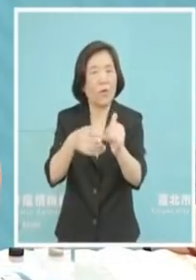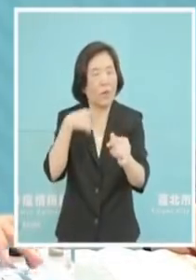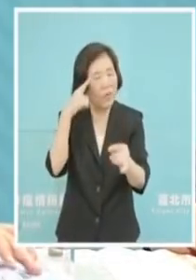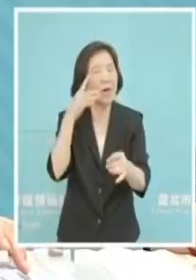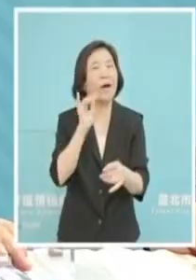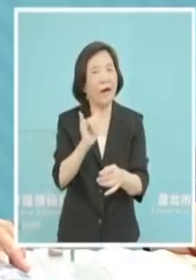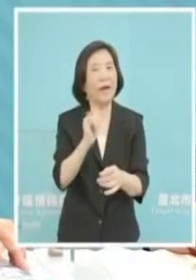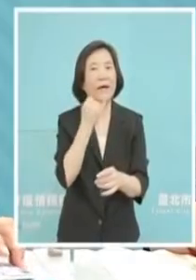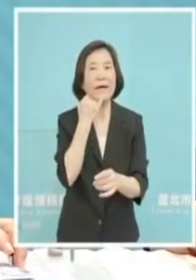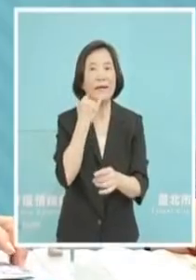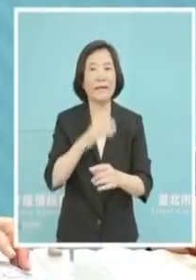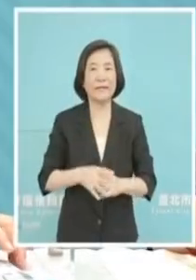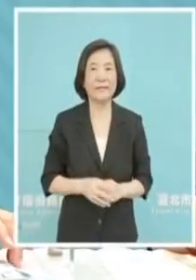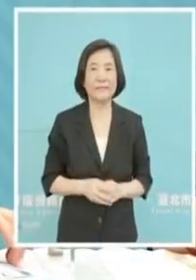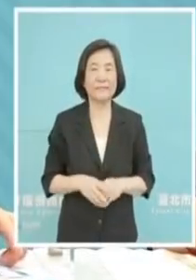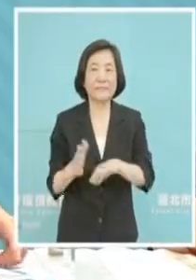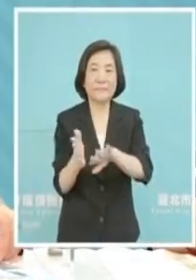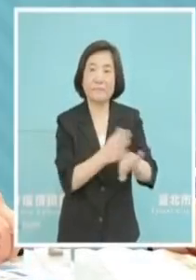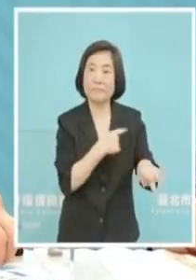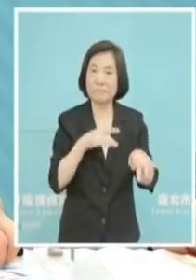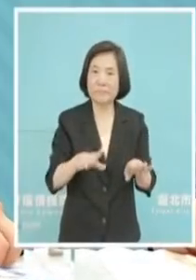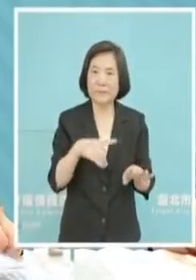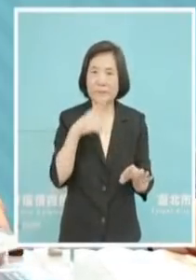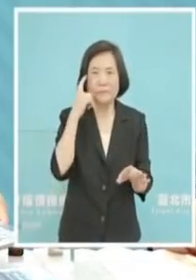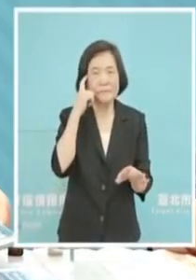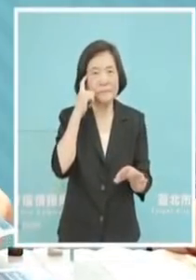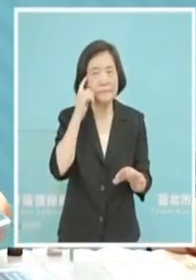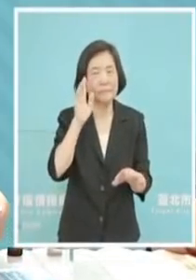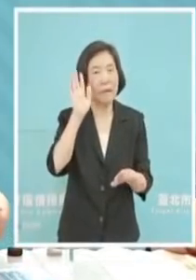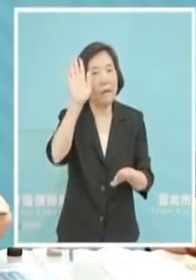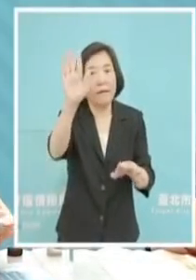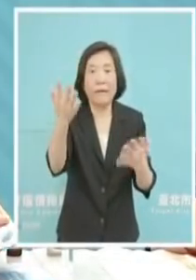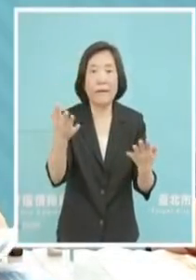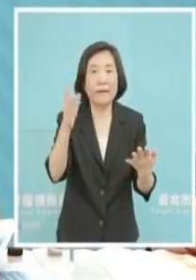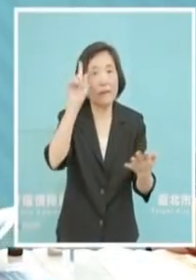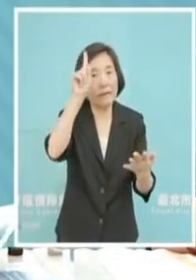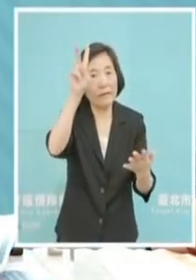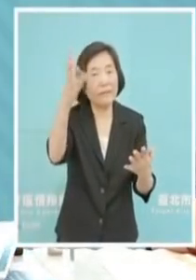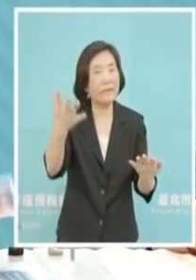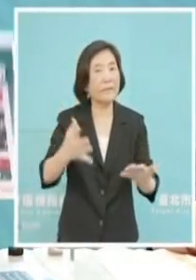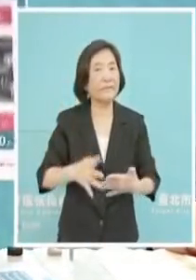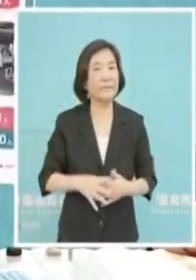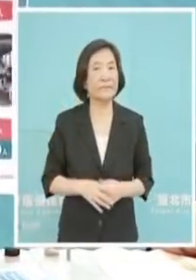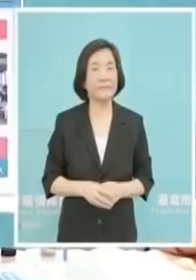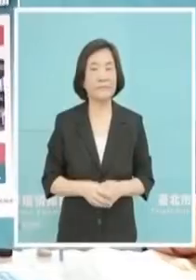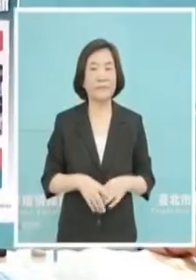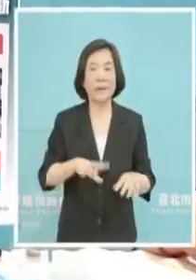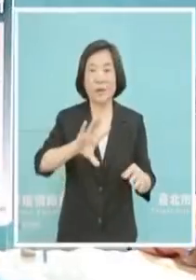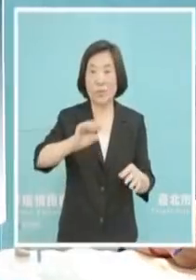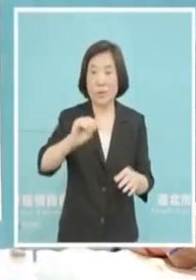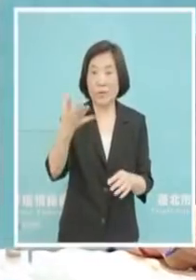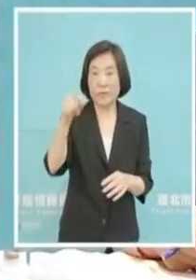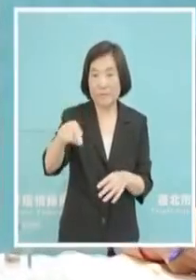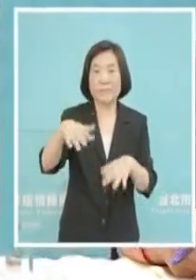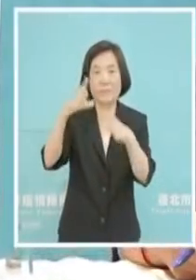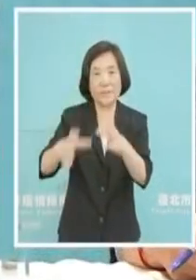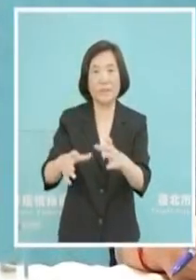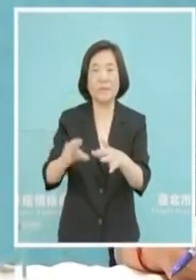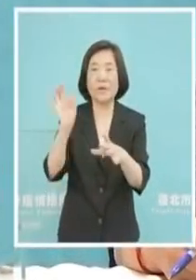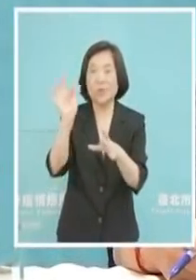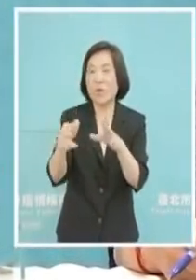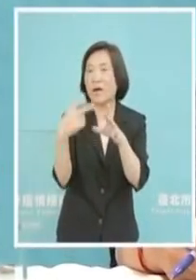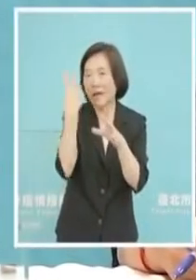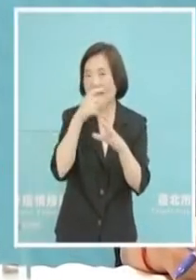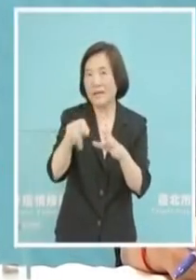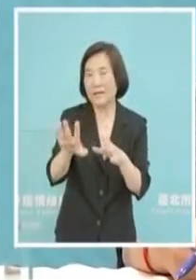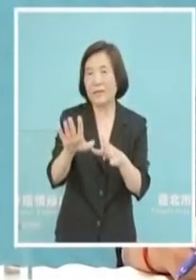了。那我们国家那个疫苗也都是这样进来的，所以这个为什么不行？为什么碰到了你？那现在又碰到那个什么，那个国产